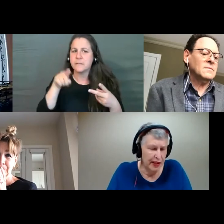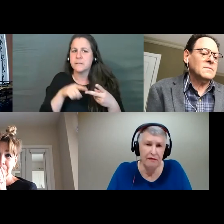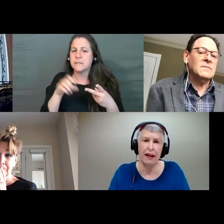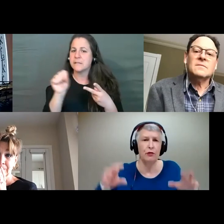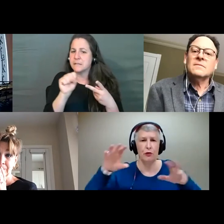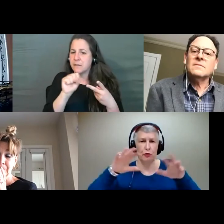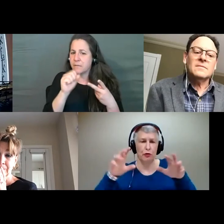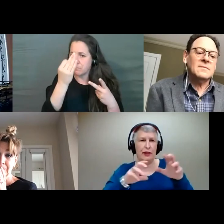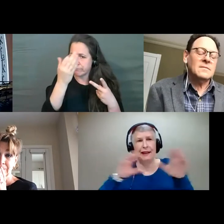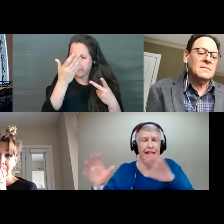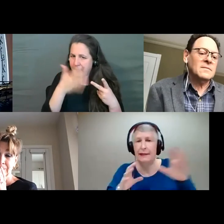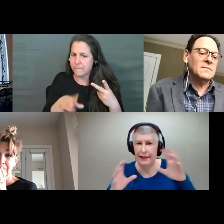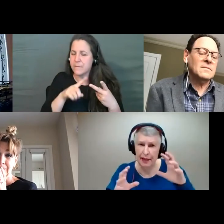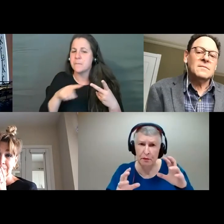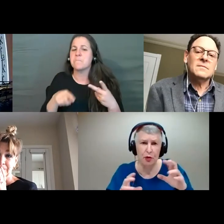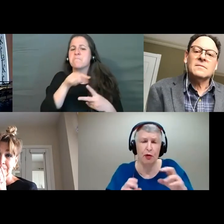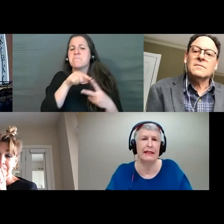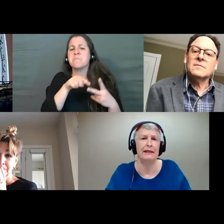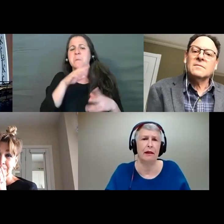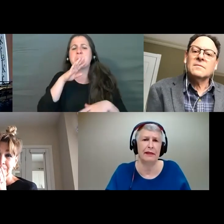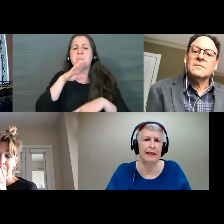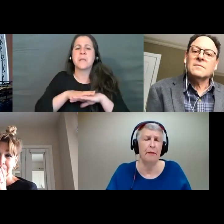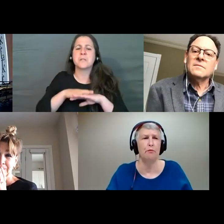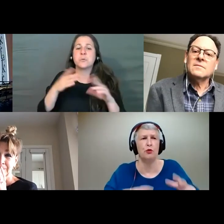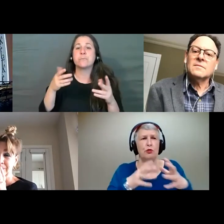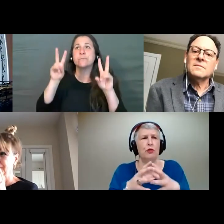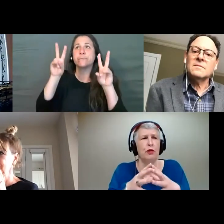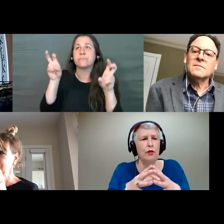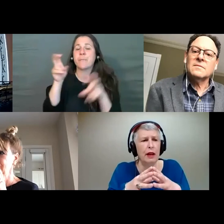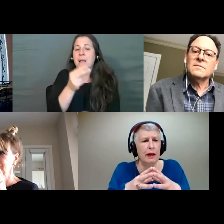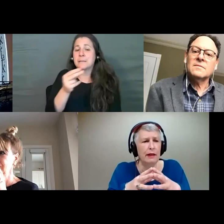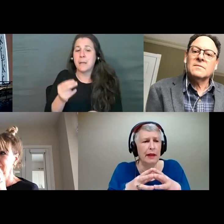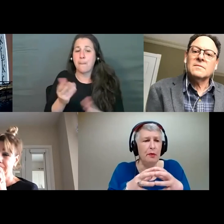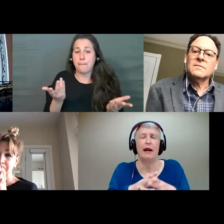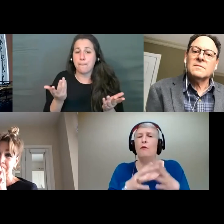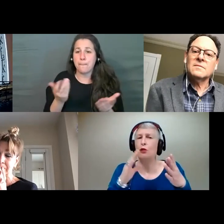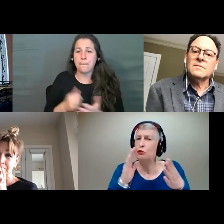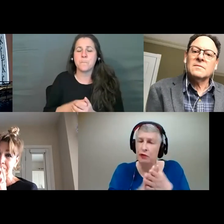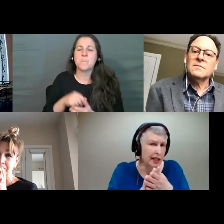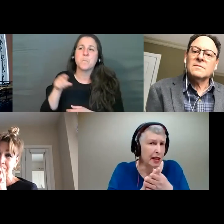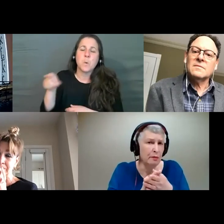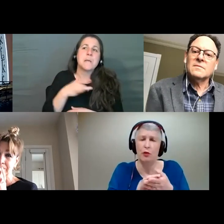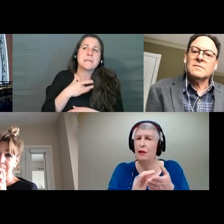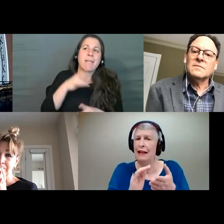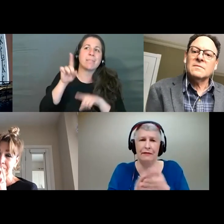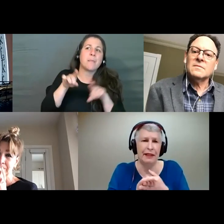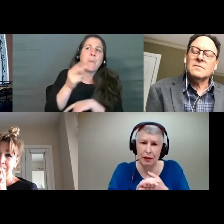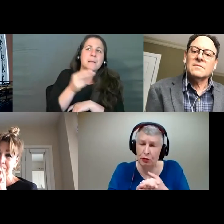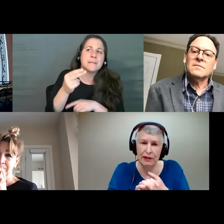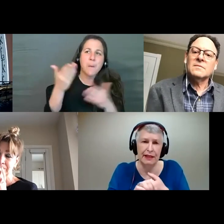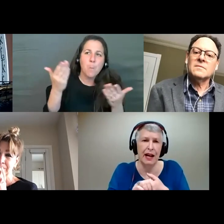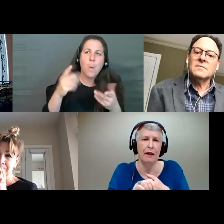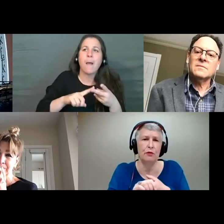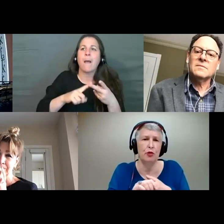de Sylvain, de certains types de handicap. Penses-tu que, dépendamment du type, de la gravité